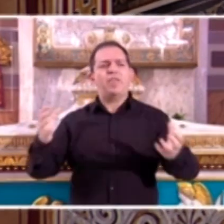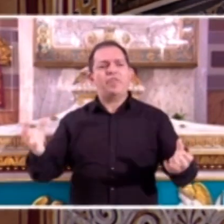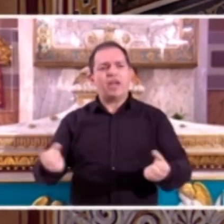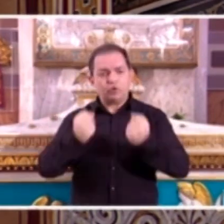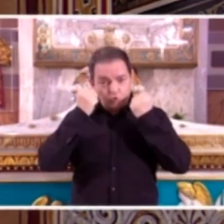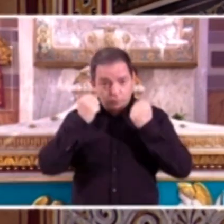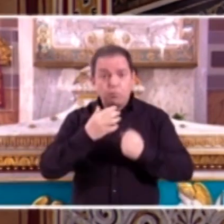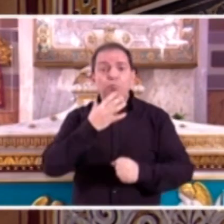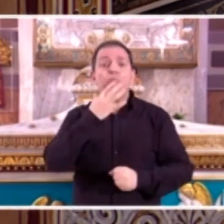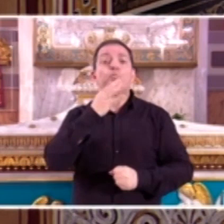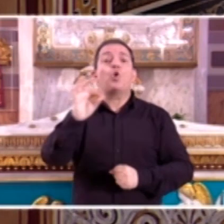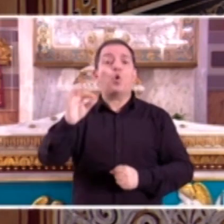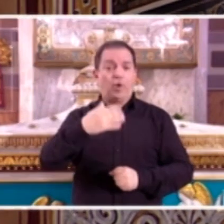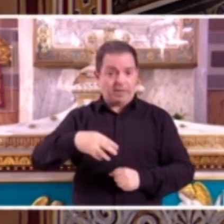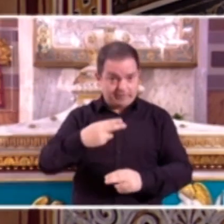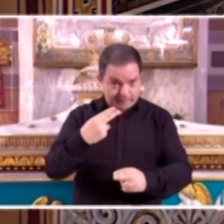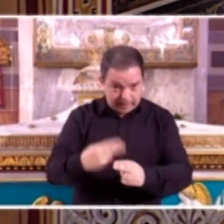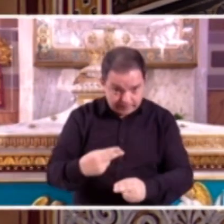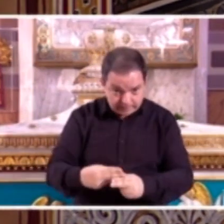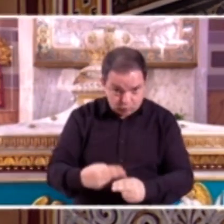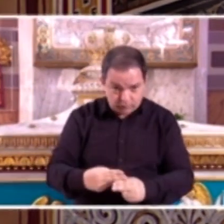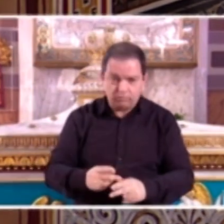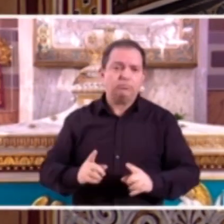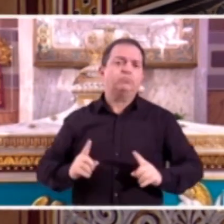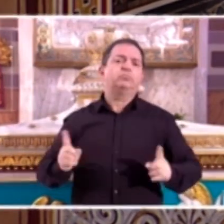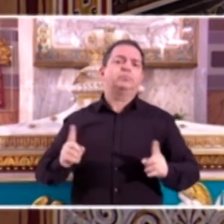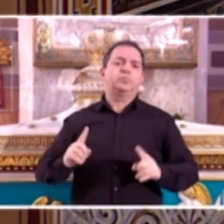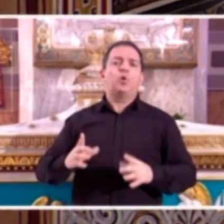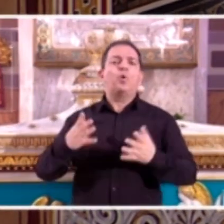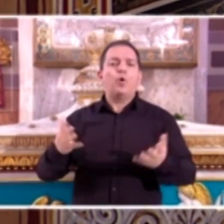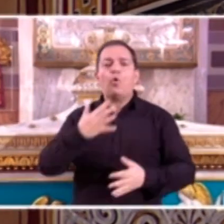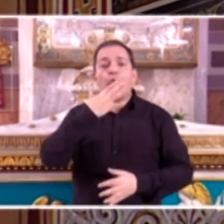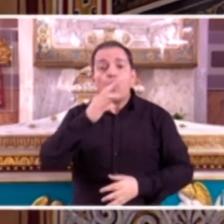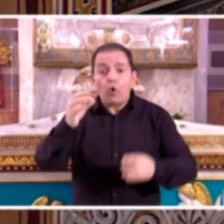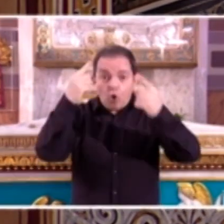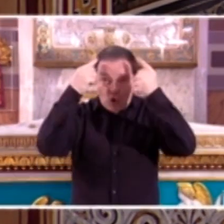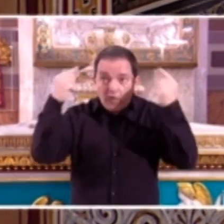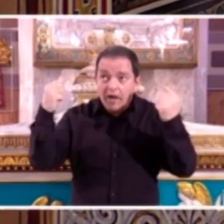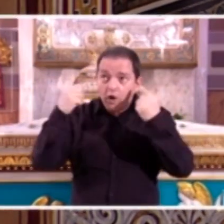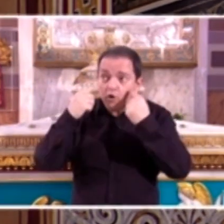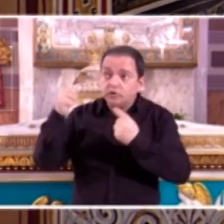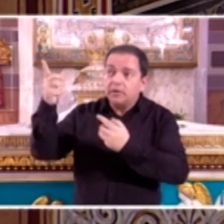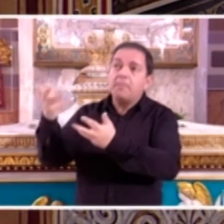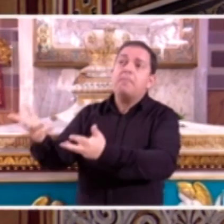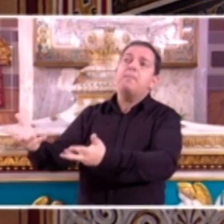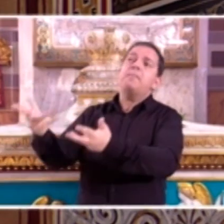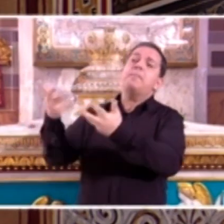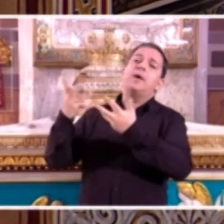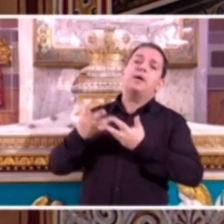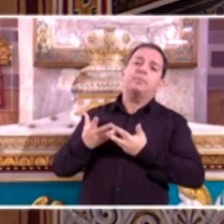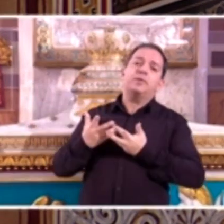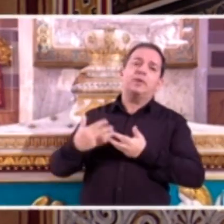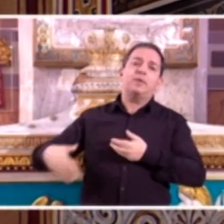όχι επειδή το αξίζουμε, αλλά επειδή ο Θεός μας αγαπά. Αρκεί